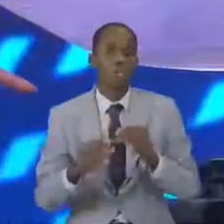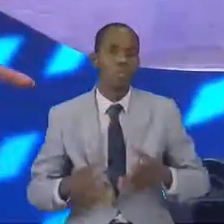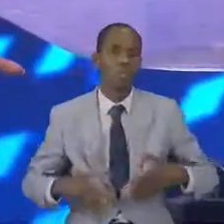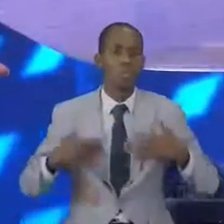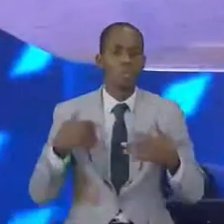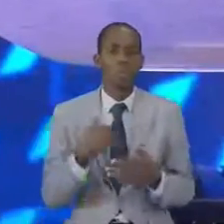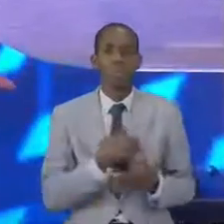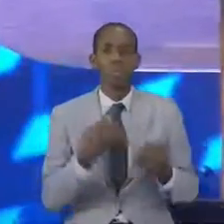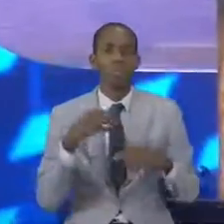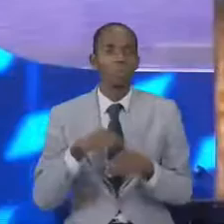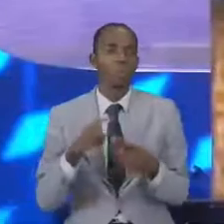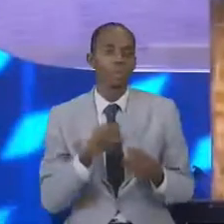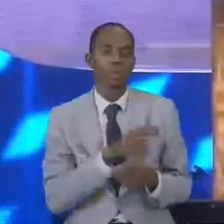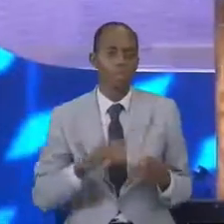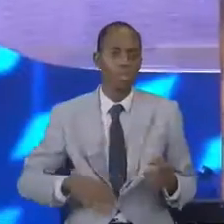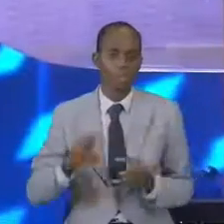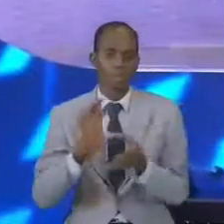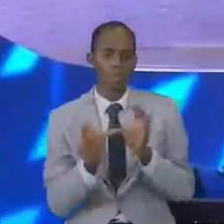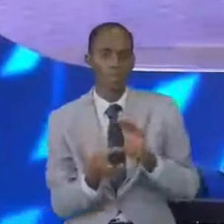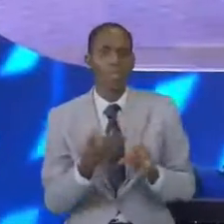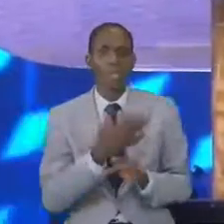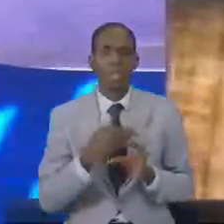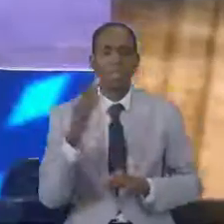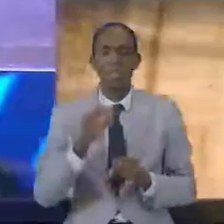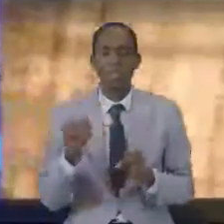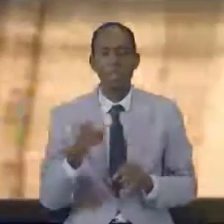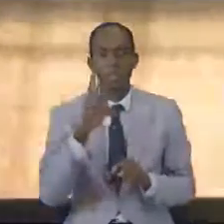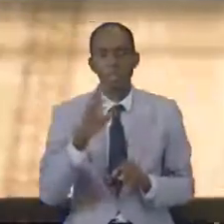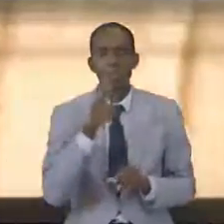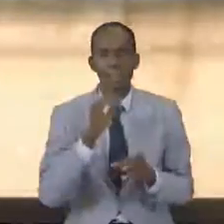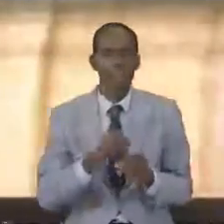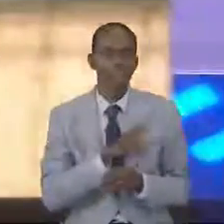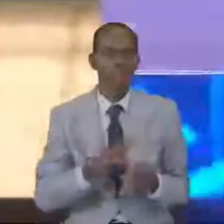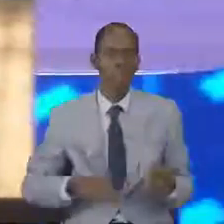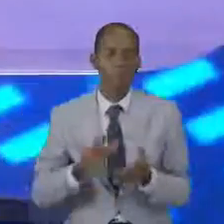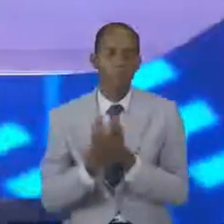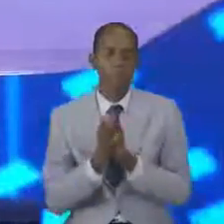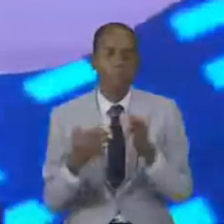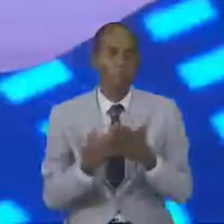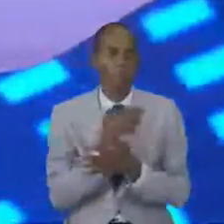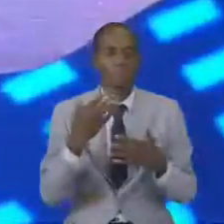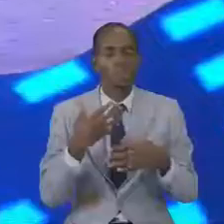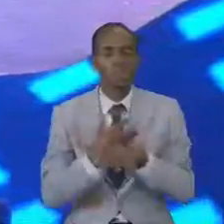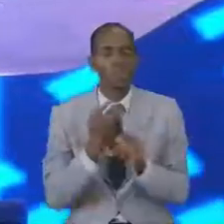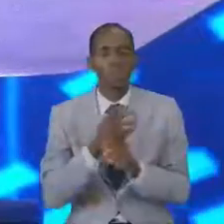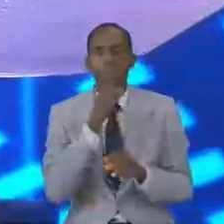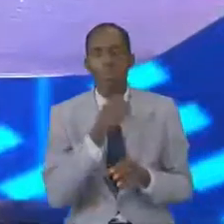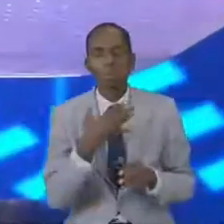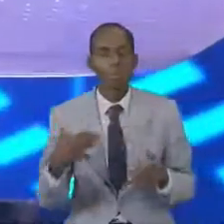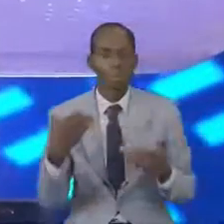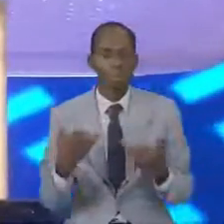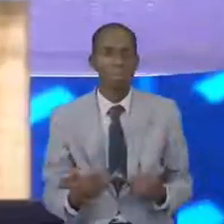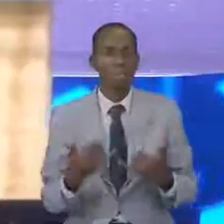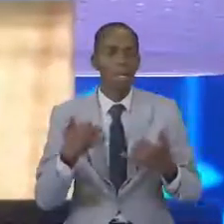vie nous sommes maintenant venus à Christ converti et maintenant si quelqu'un est en Christ il est une nouvelle créature les choses